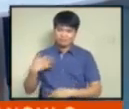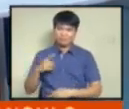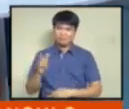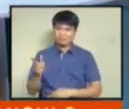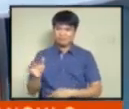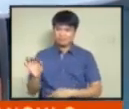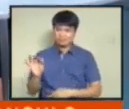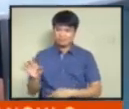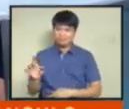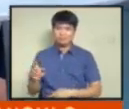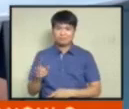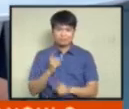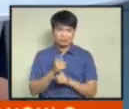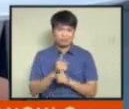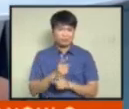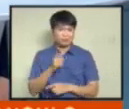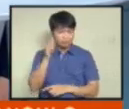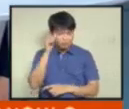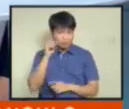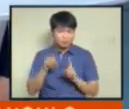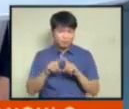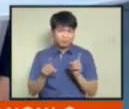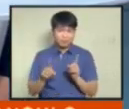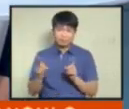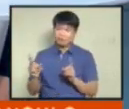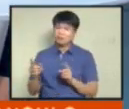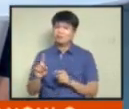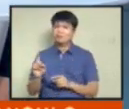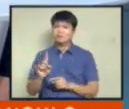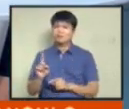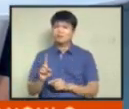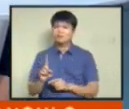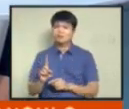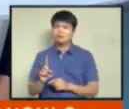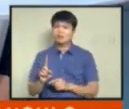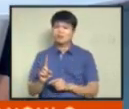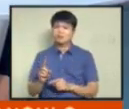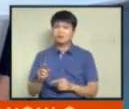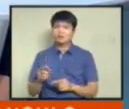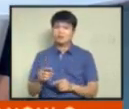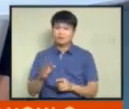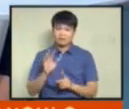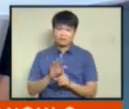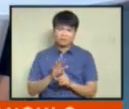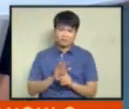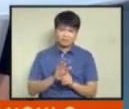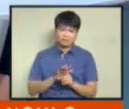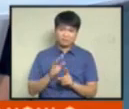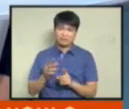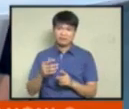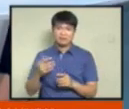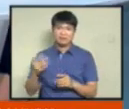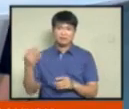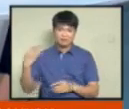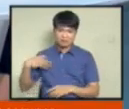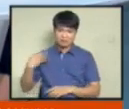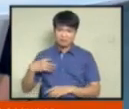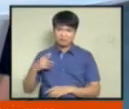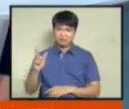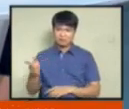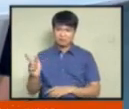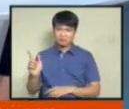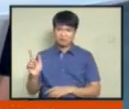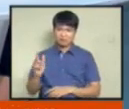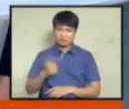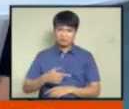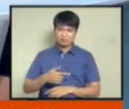2019. Correct. Tama ka dyan, Lord. Pero, ano nga ba ang mga in and out na fashion sa 2020?